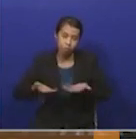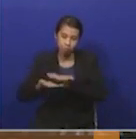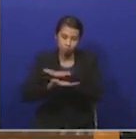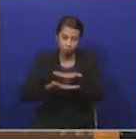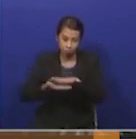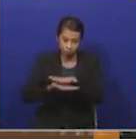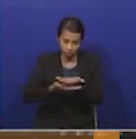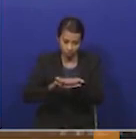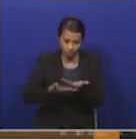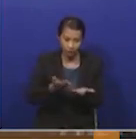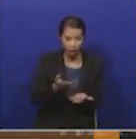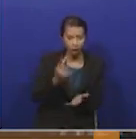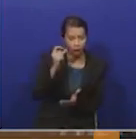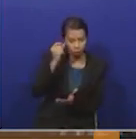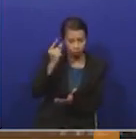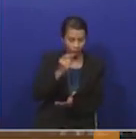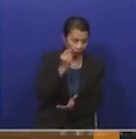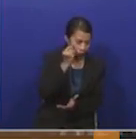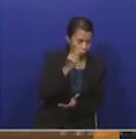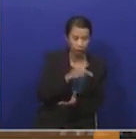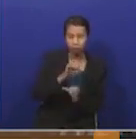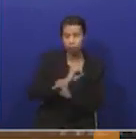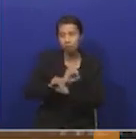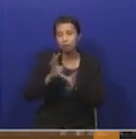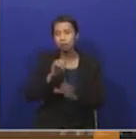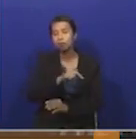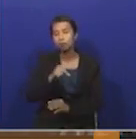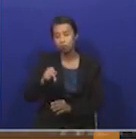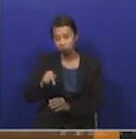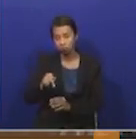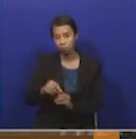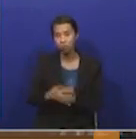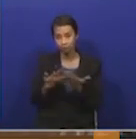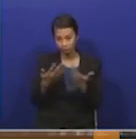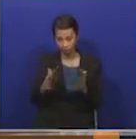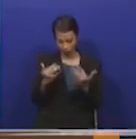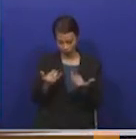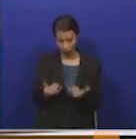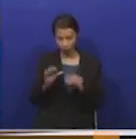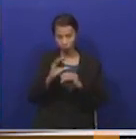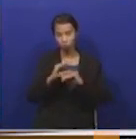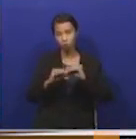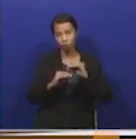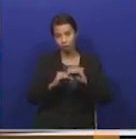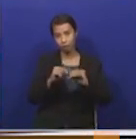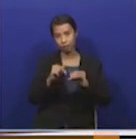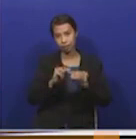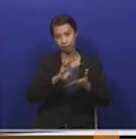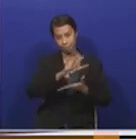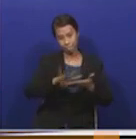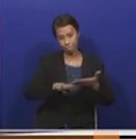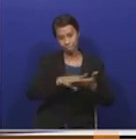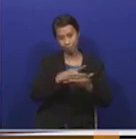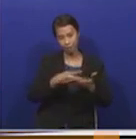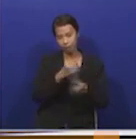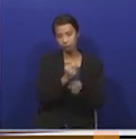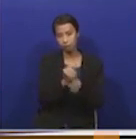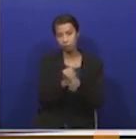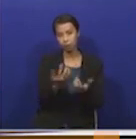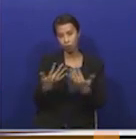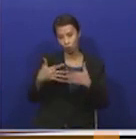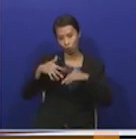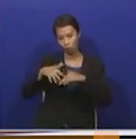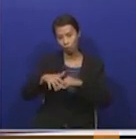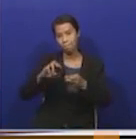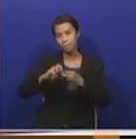ความเข้าอกเข้าใจกันมากขึ้นโครงการนี้อยู่ภายใต้แผนงานบูรณาการเพื่อแก้ไขปัญหาชาย